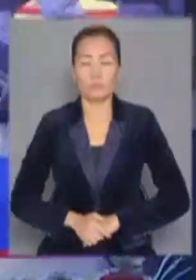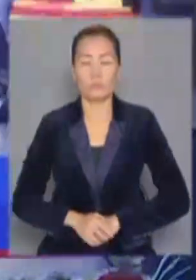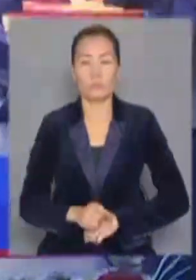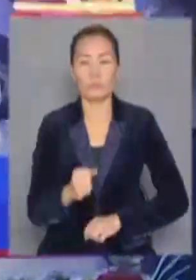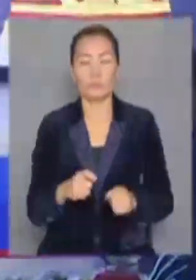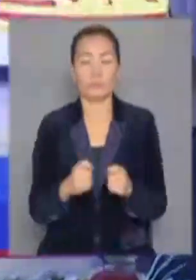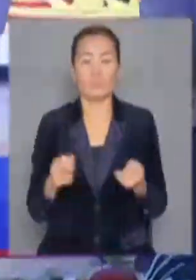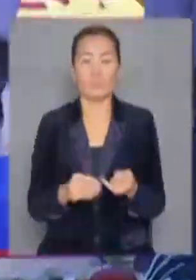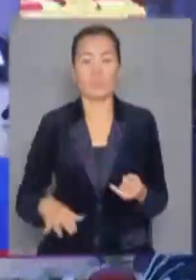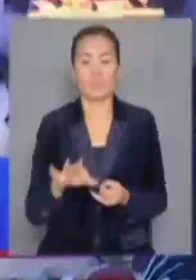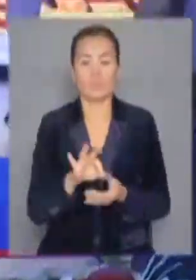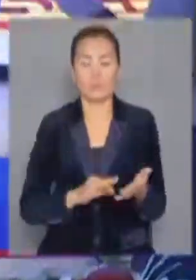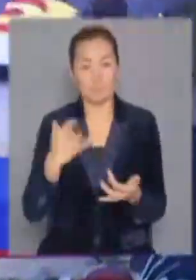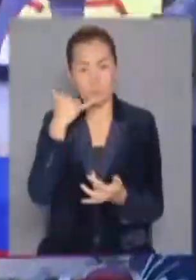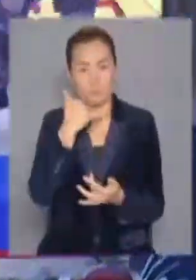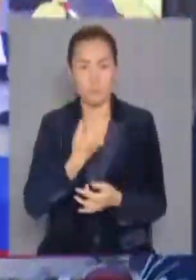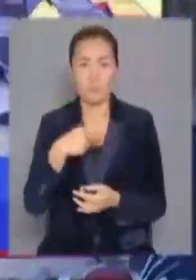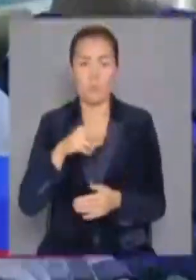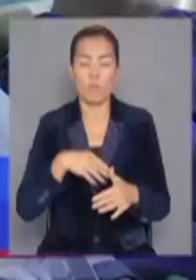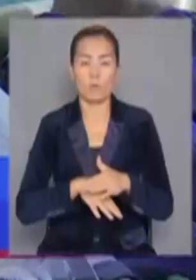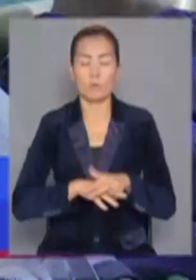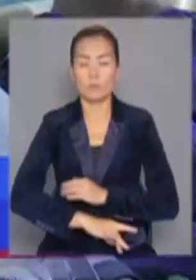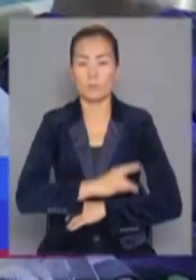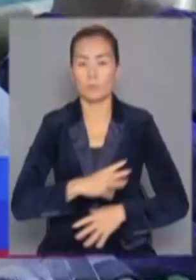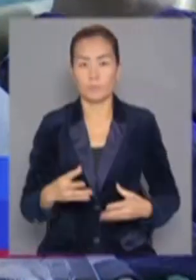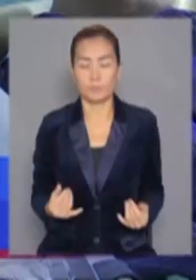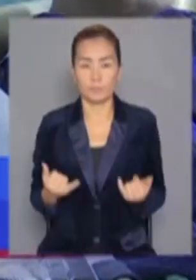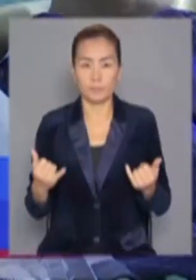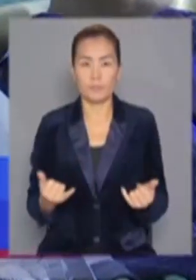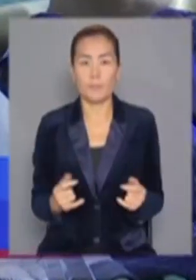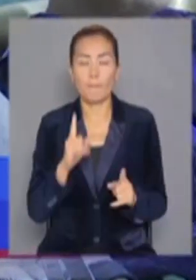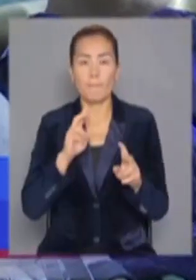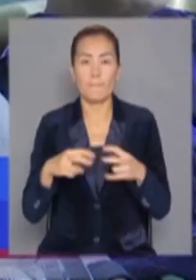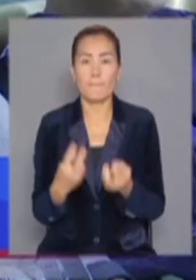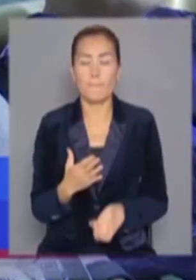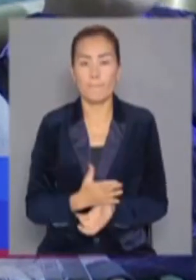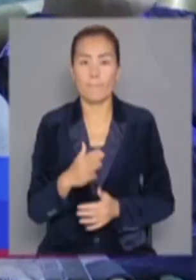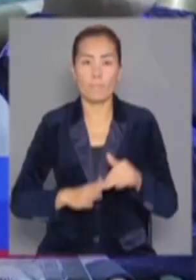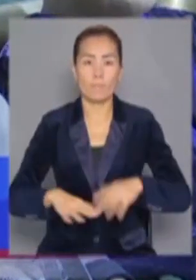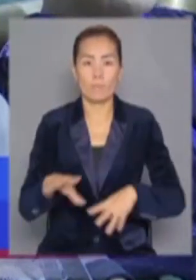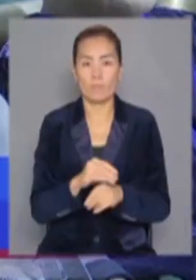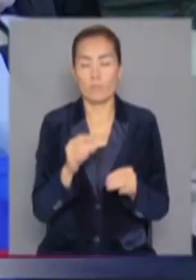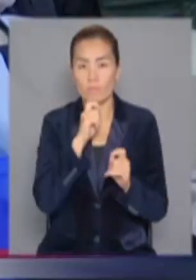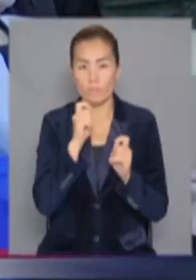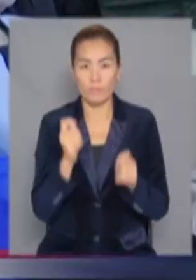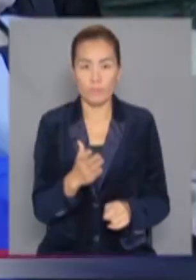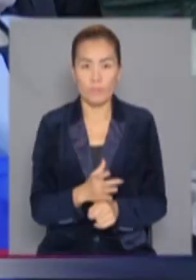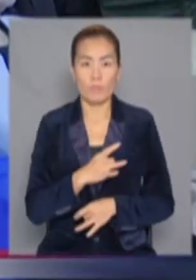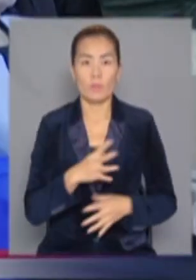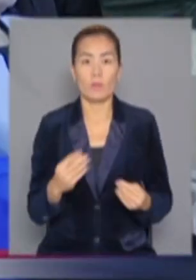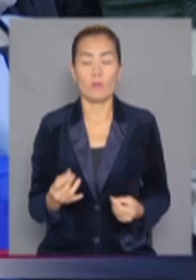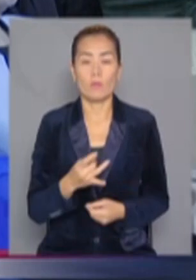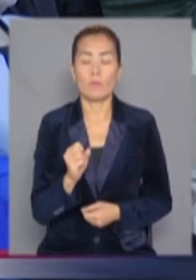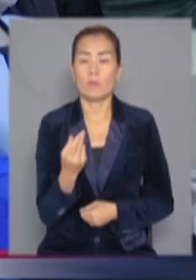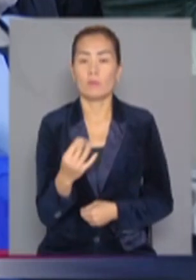Айсылық алыс жерлерден жылдам хабар алғызған почташылардың айтулы мерекесіне орай салтанатты жиын өткізіп сала мамандары ұлықтанды. Мерекемен